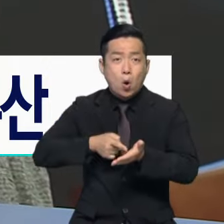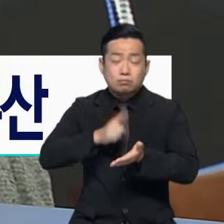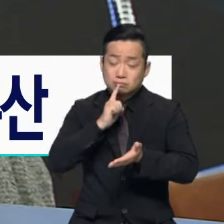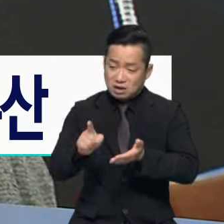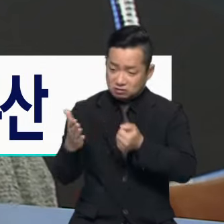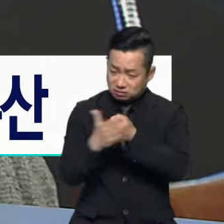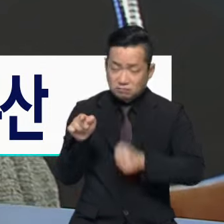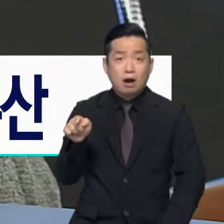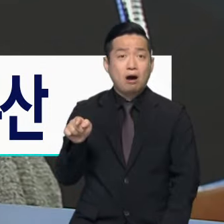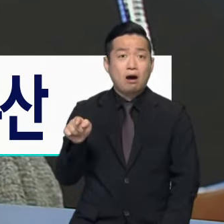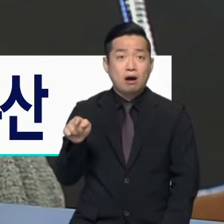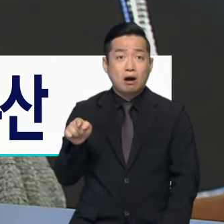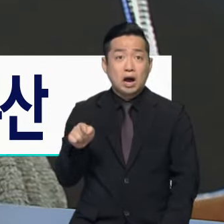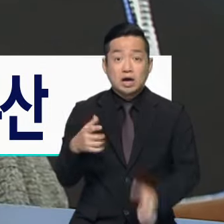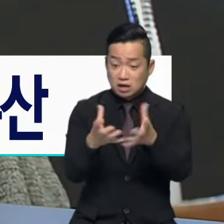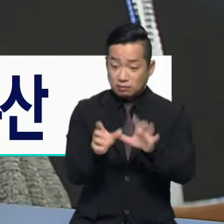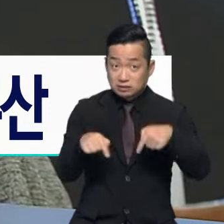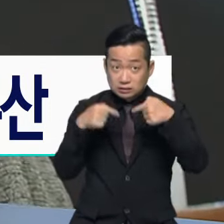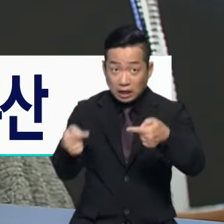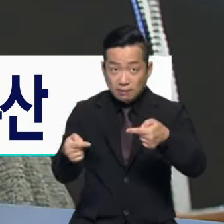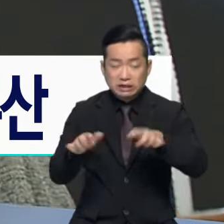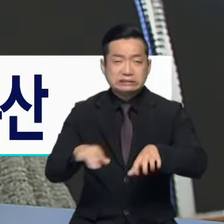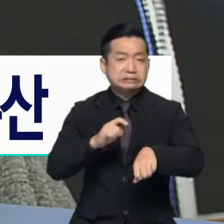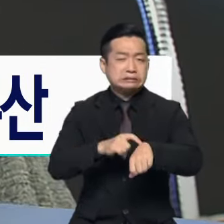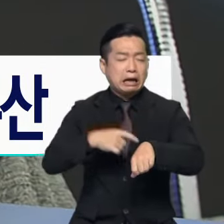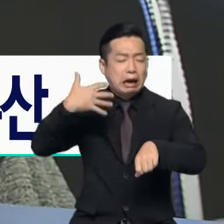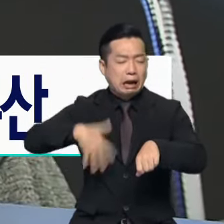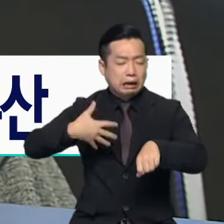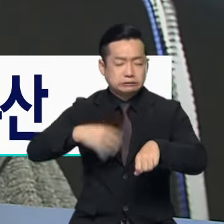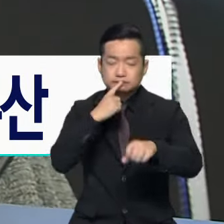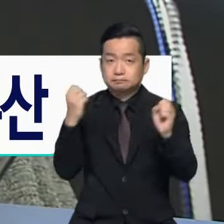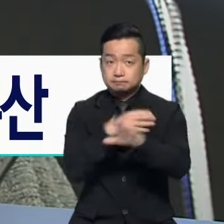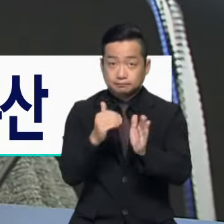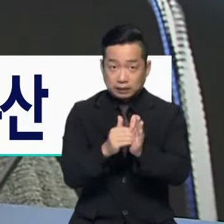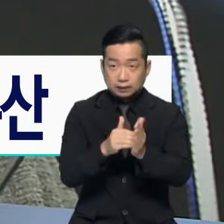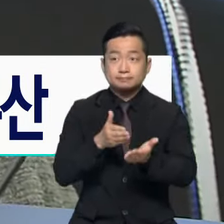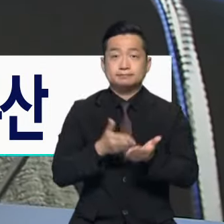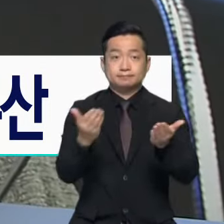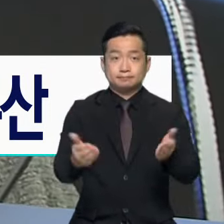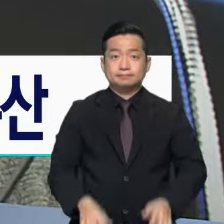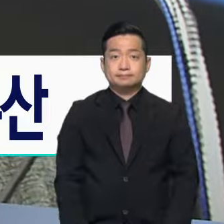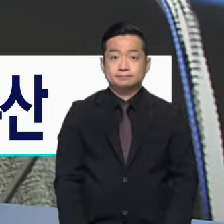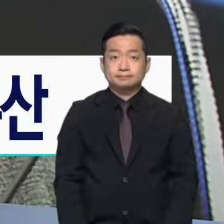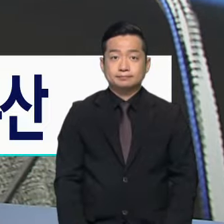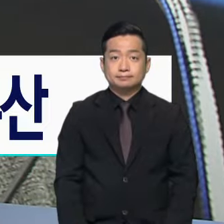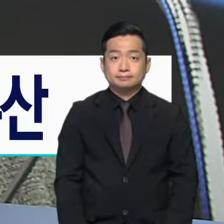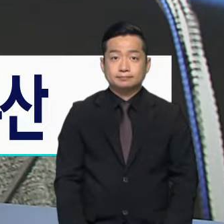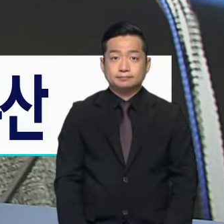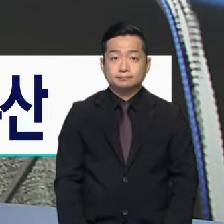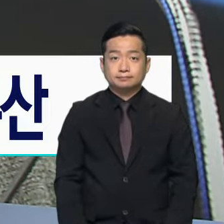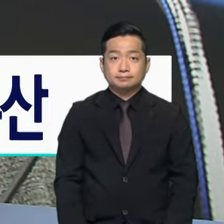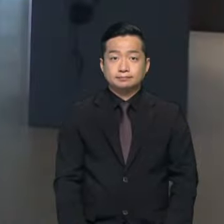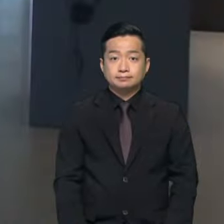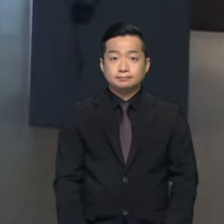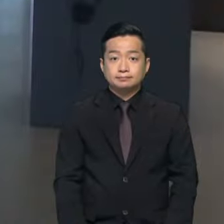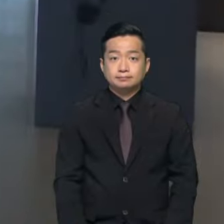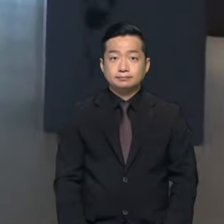문제 삼으며 협의체 참여는 시기상조라고 말했습니다. 박하정 기자가 취재했습니다.